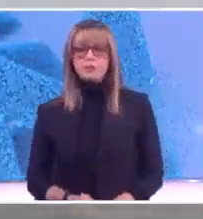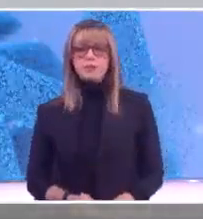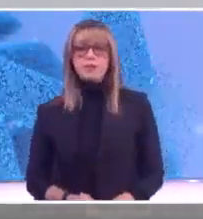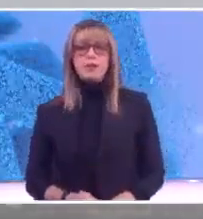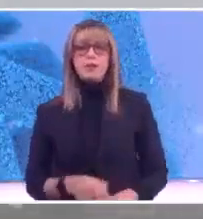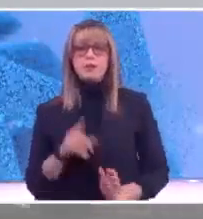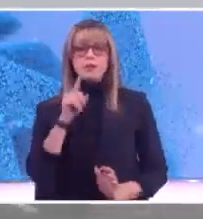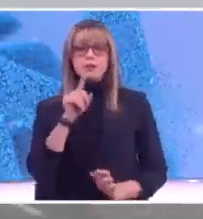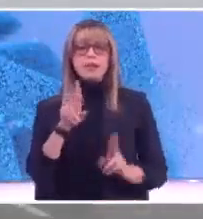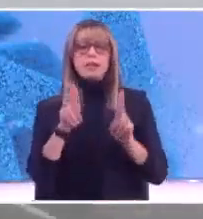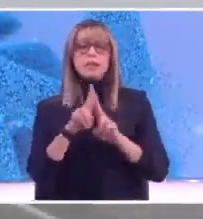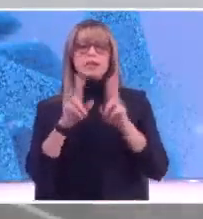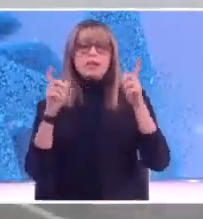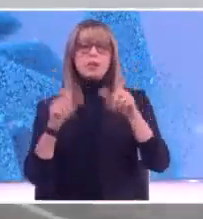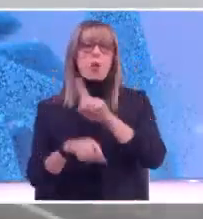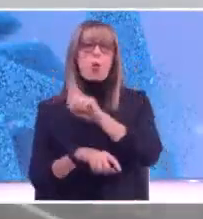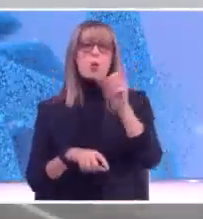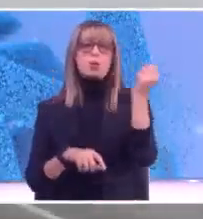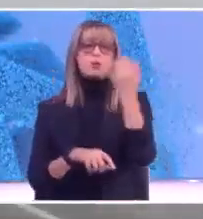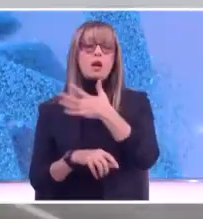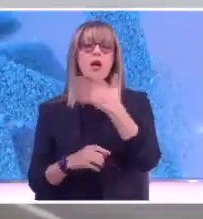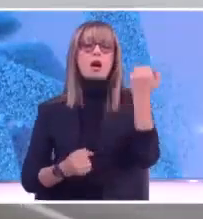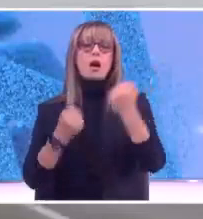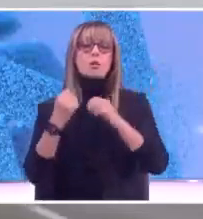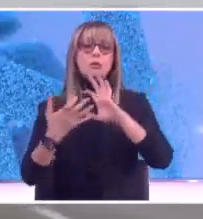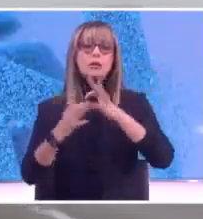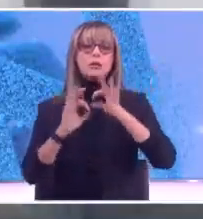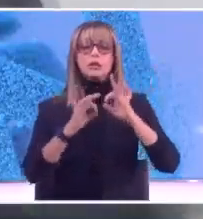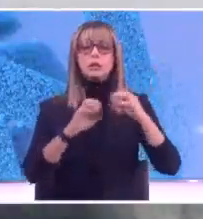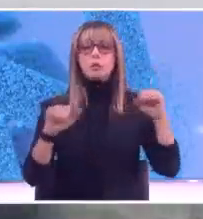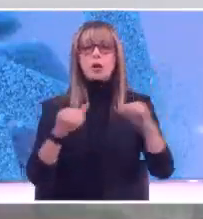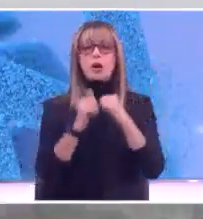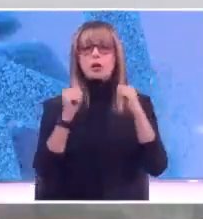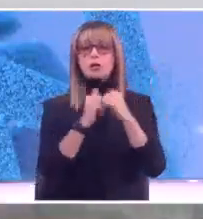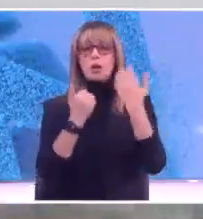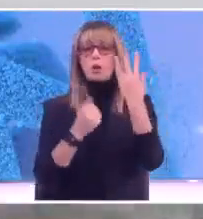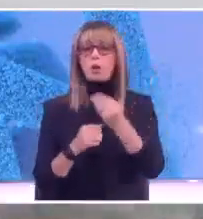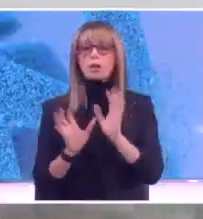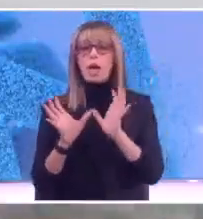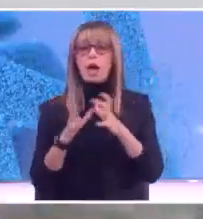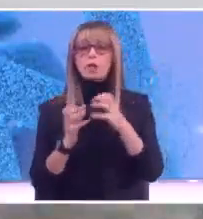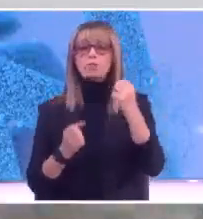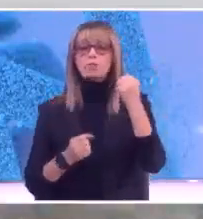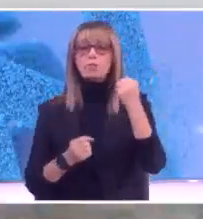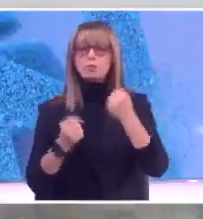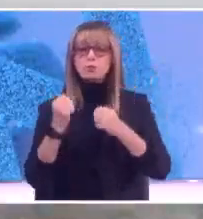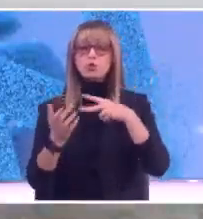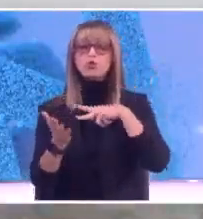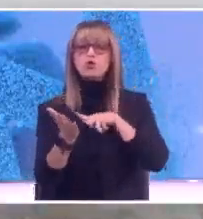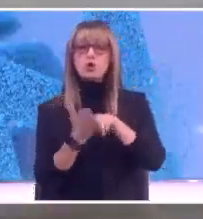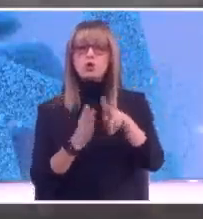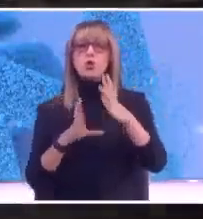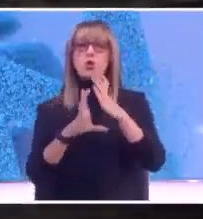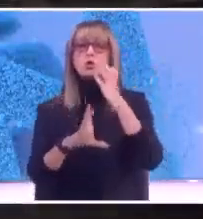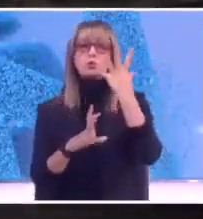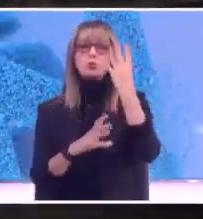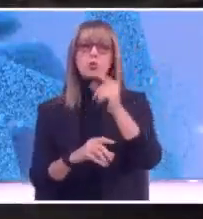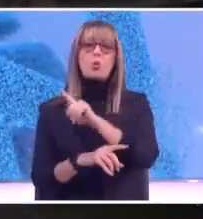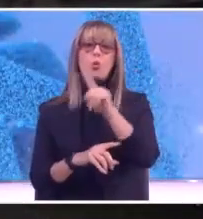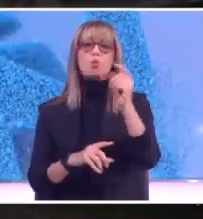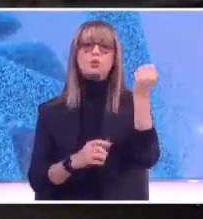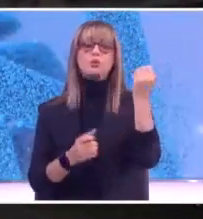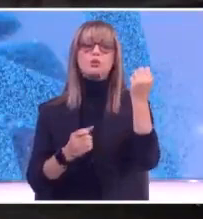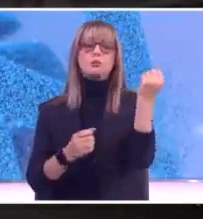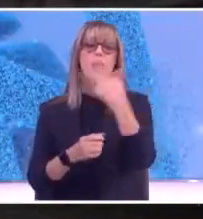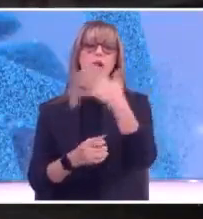Kırşehir'de de 10 aracın karıştığı zincirleme kaza meydana geldi. Ekip otosu ve yolcu otobüsünün de olduğu 10 araç